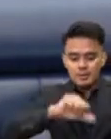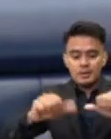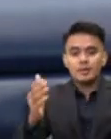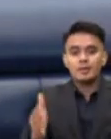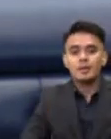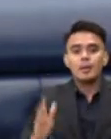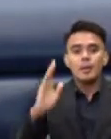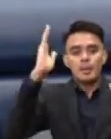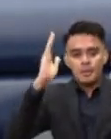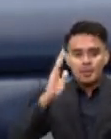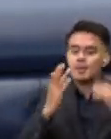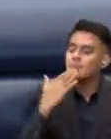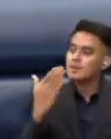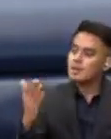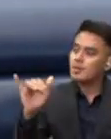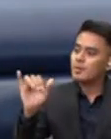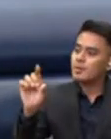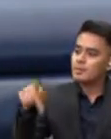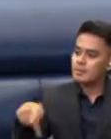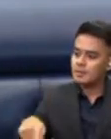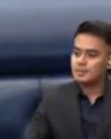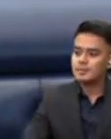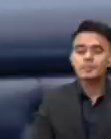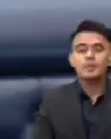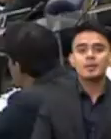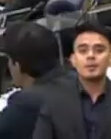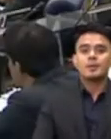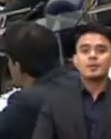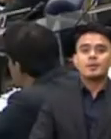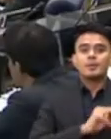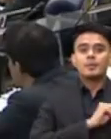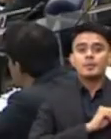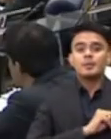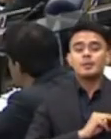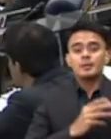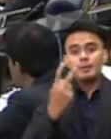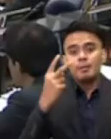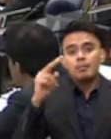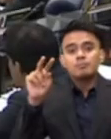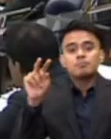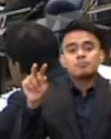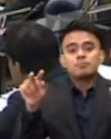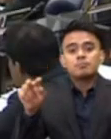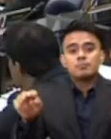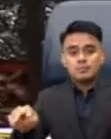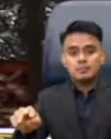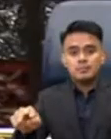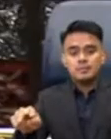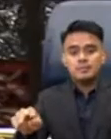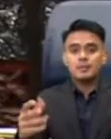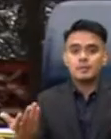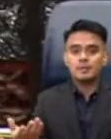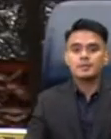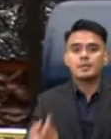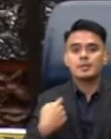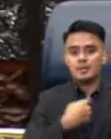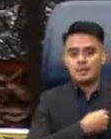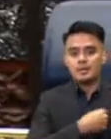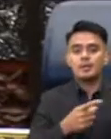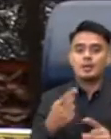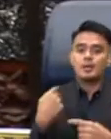terima kasih yang di-pertua yang berhormat menteri pandangan yang kita Sebab Dia daripada